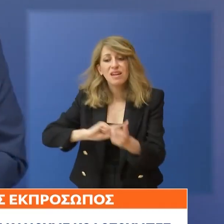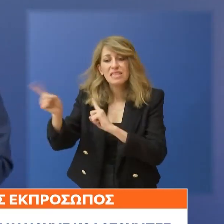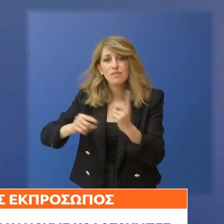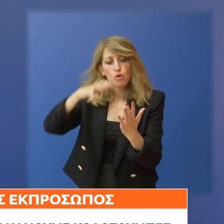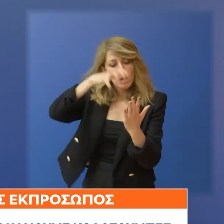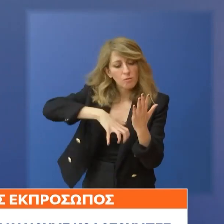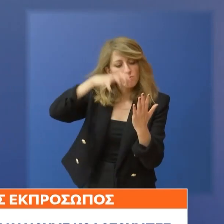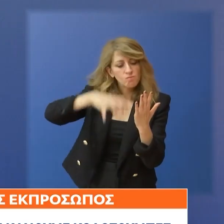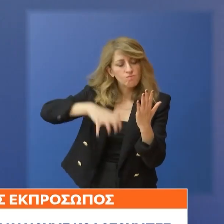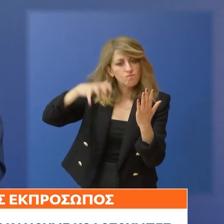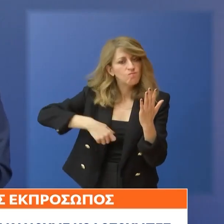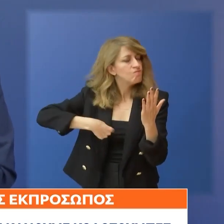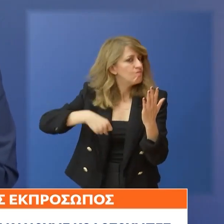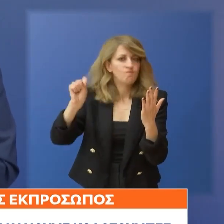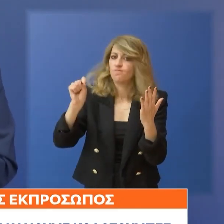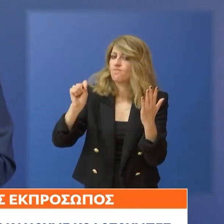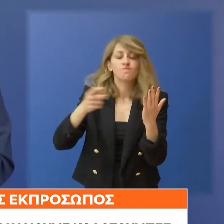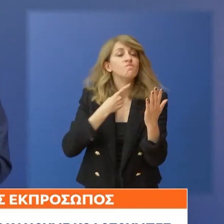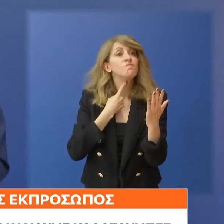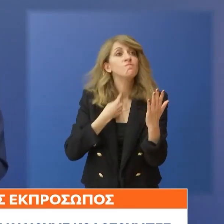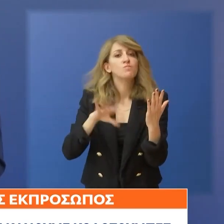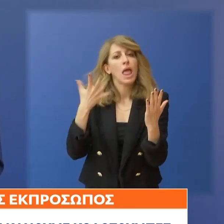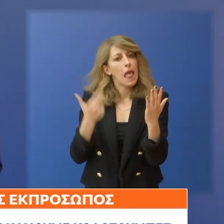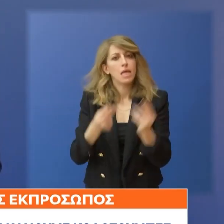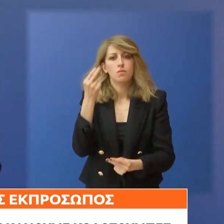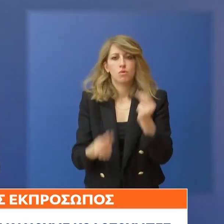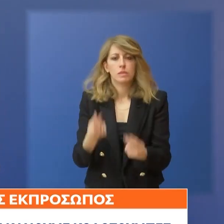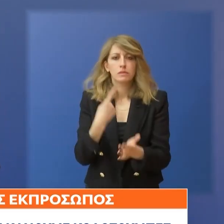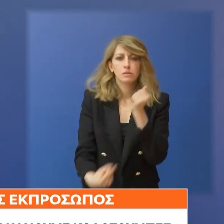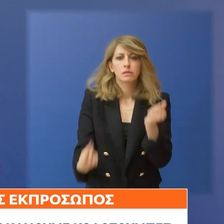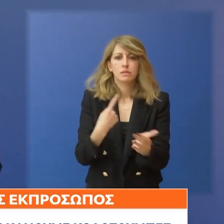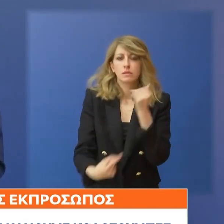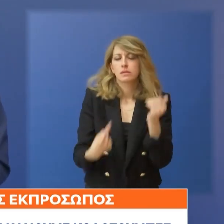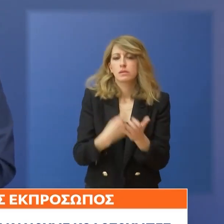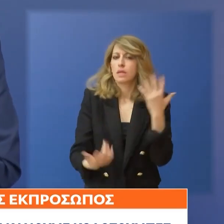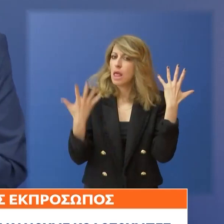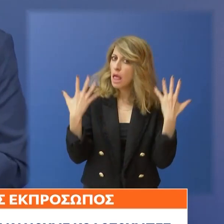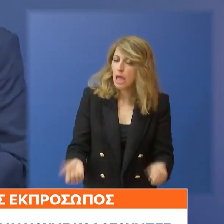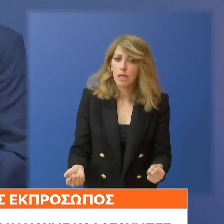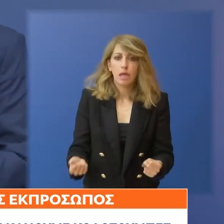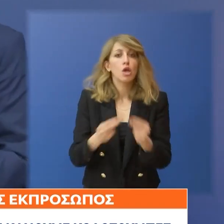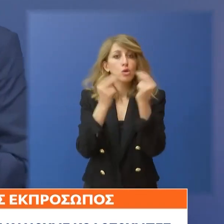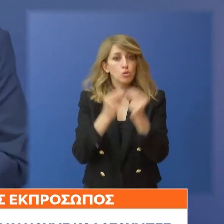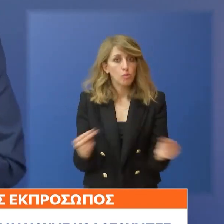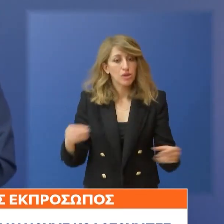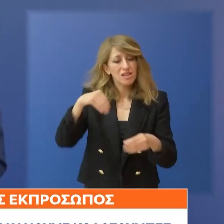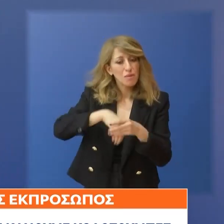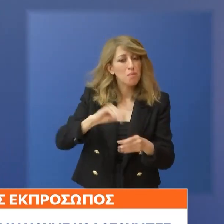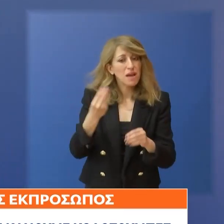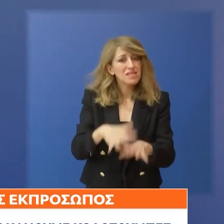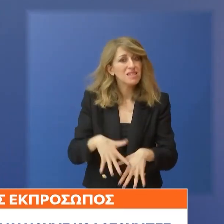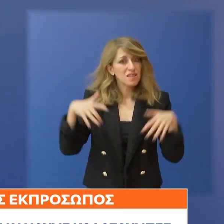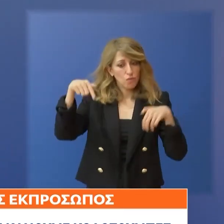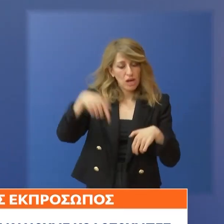στη βουλή την είχαμε καταψηφίσει και είχαμε χρησιμοποι ε και όλα τα θεσμικά εργαλεία που διαθέτει το κόμμα της αξιωματικής